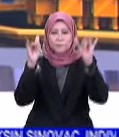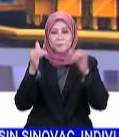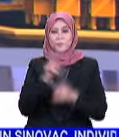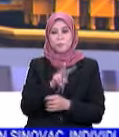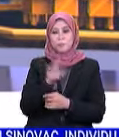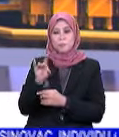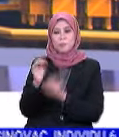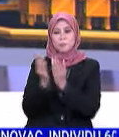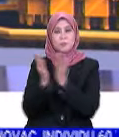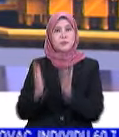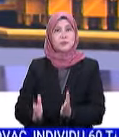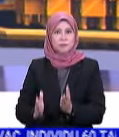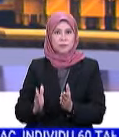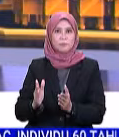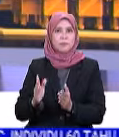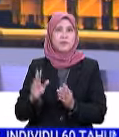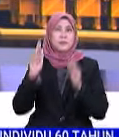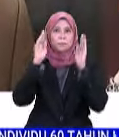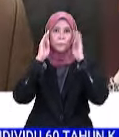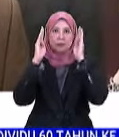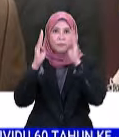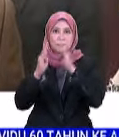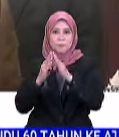pelajar sekolah di negeri itu.